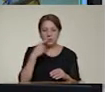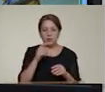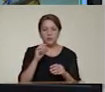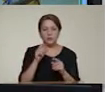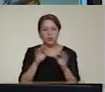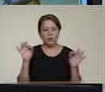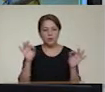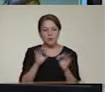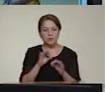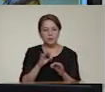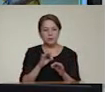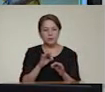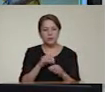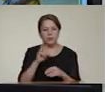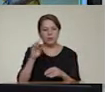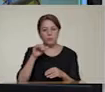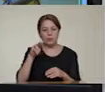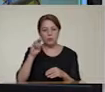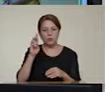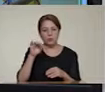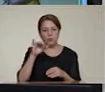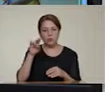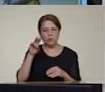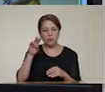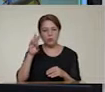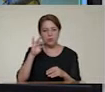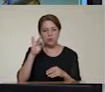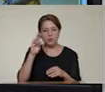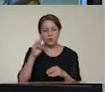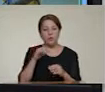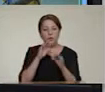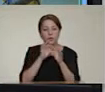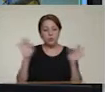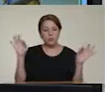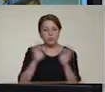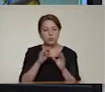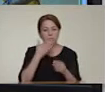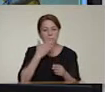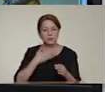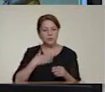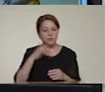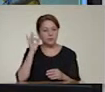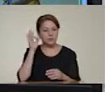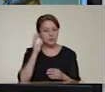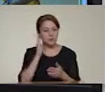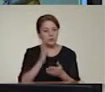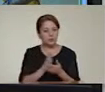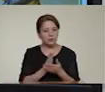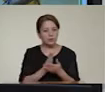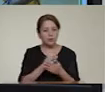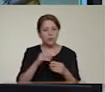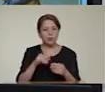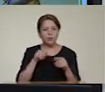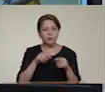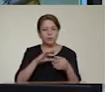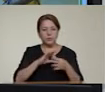qo'ydik. Bulbulning nolasini sevib tinglashadi. Bu gapda nolasini